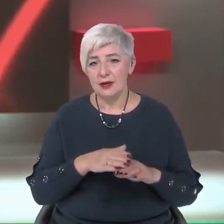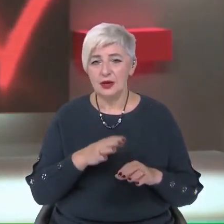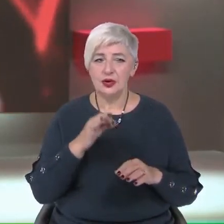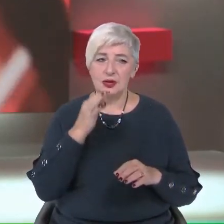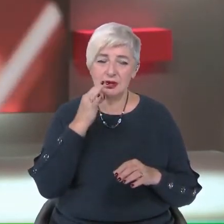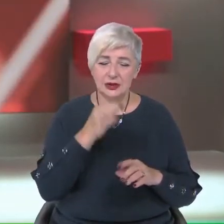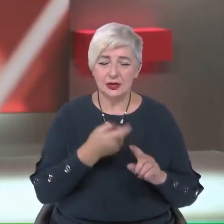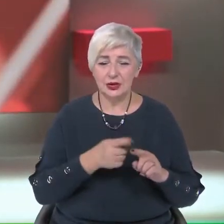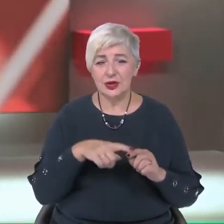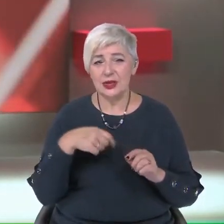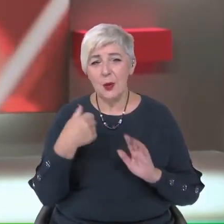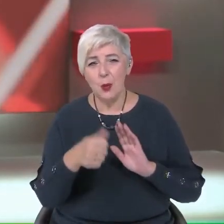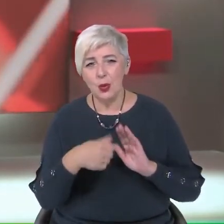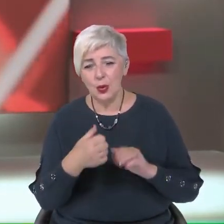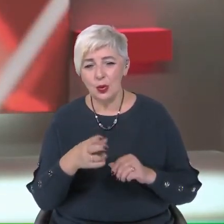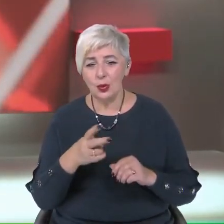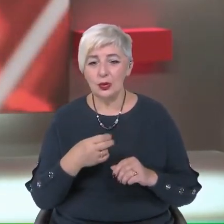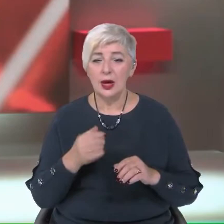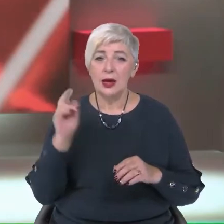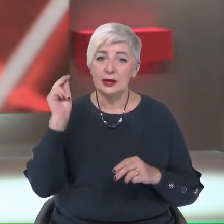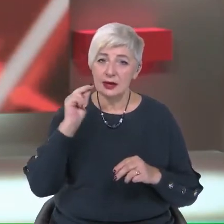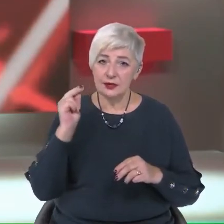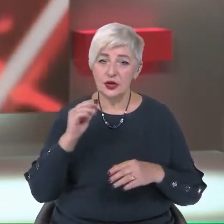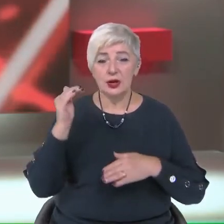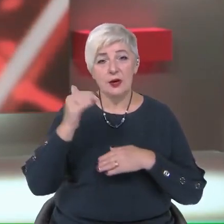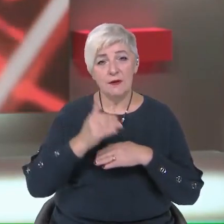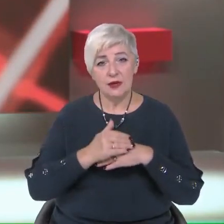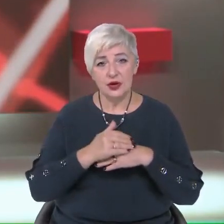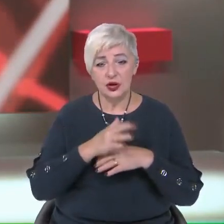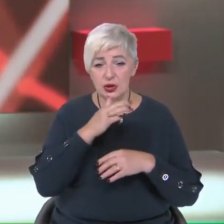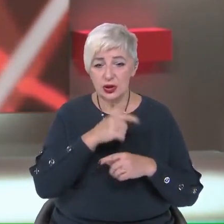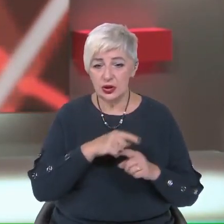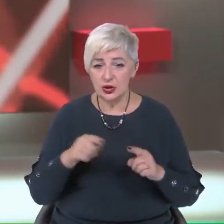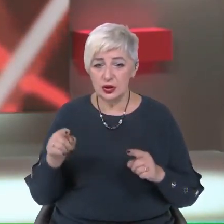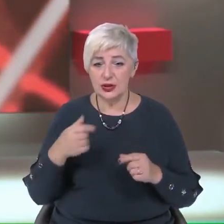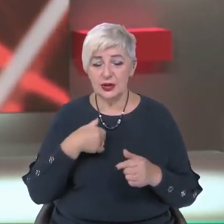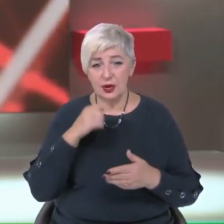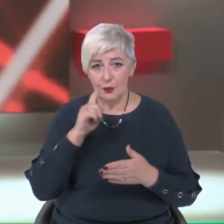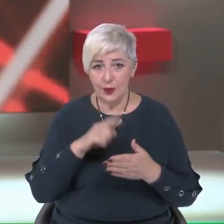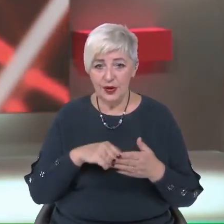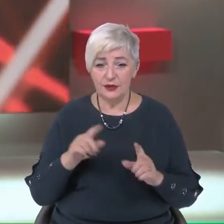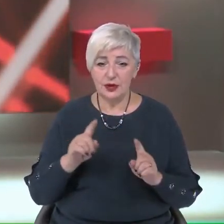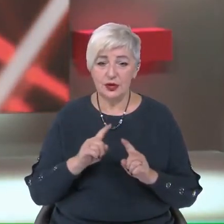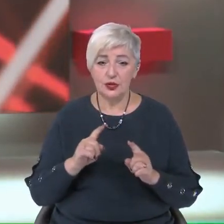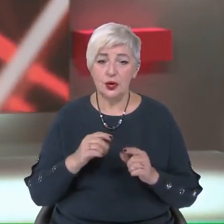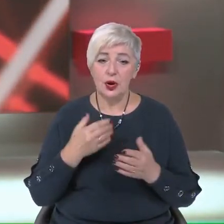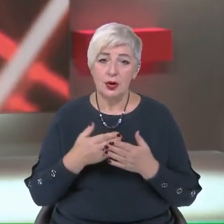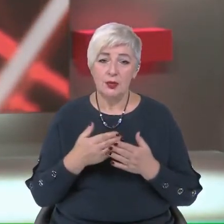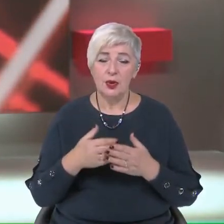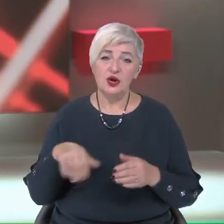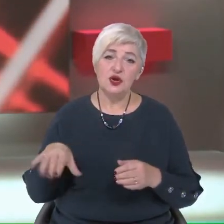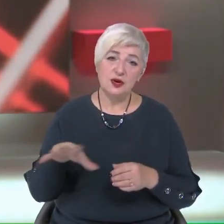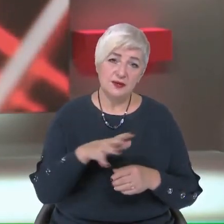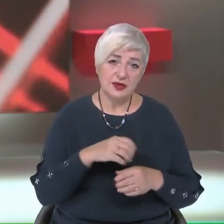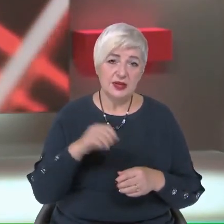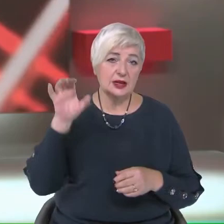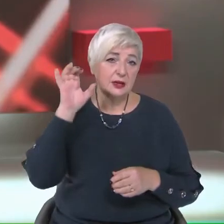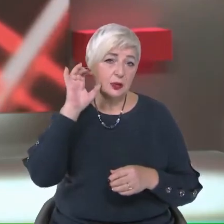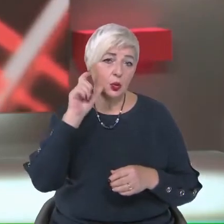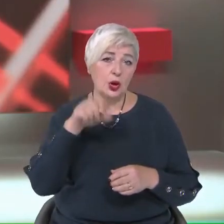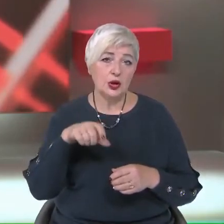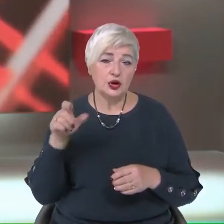навчання йде у вечірній час. Я впевнений, що майже всі слухачі працюють, тому у